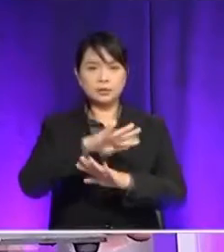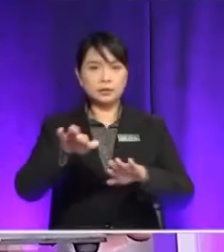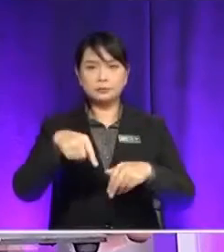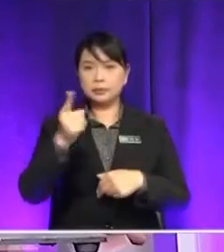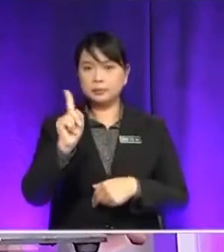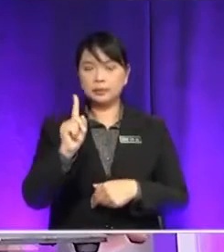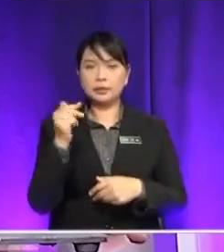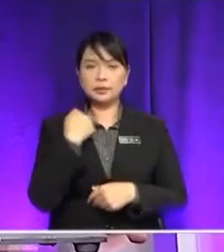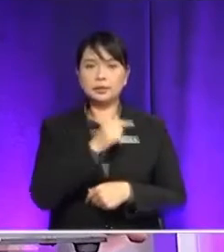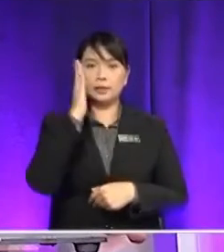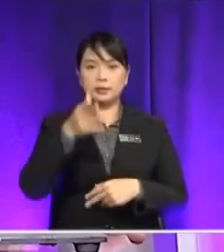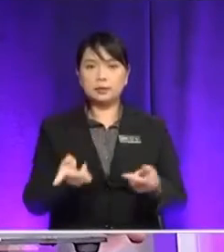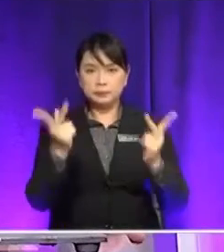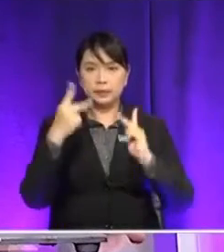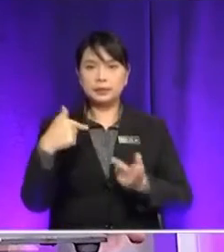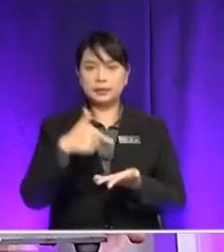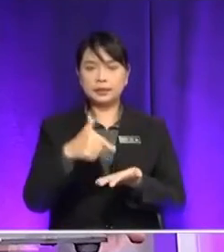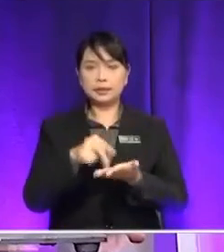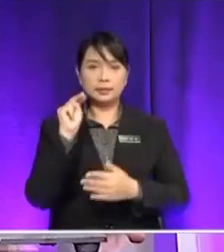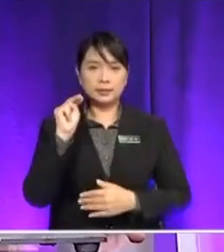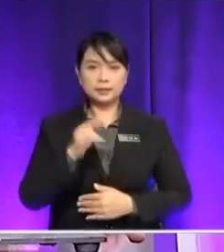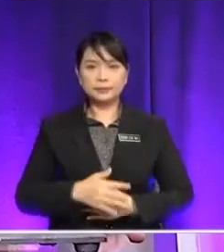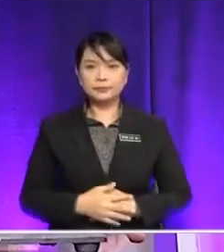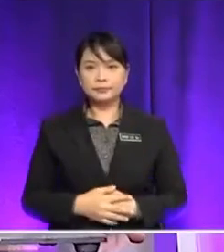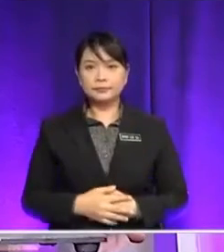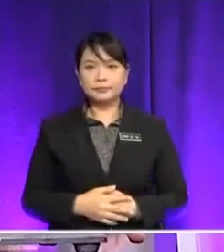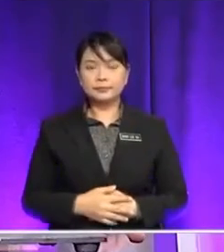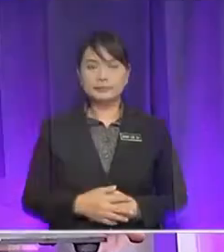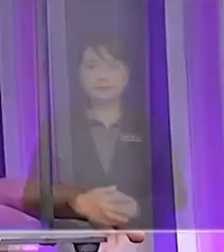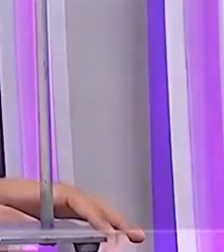khawatir pasti ini kita akan kembalian sukses cm 2022